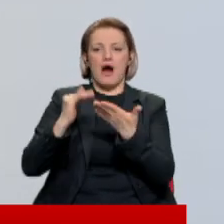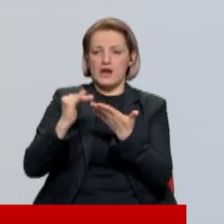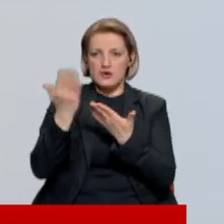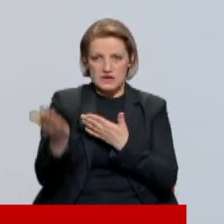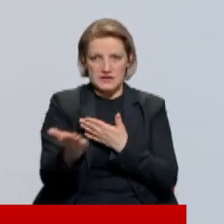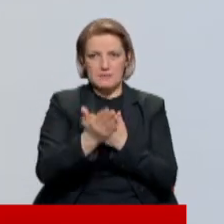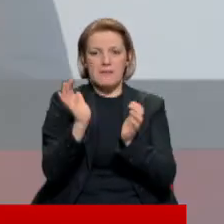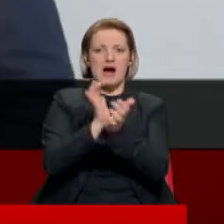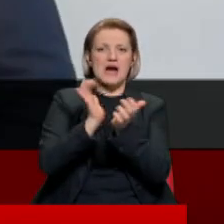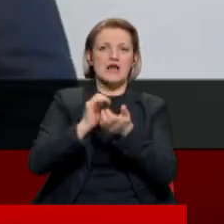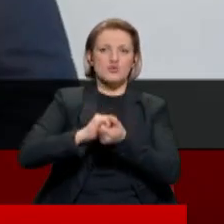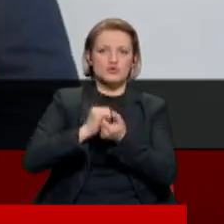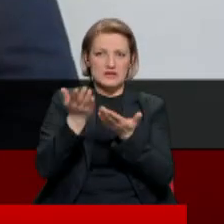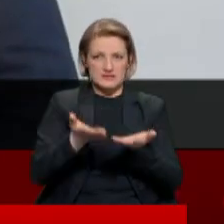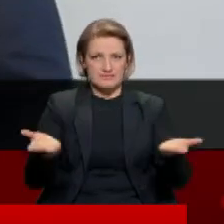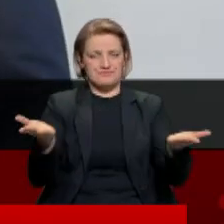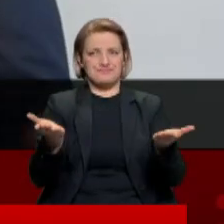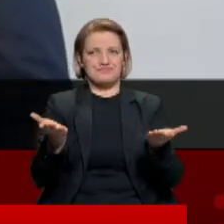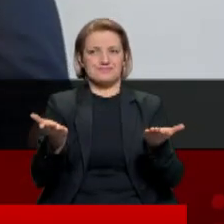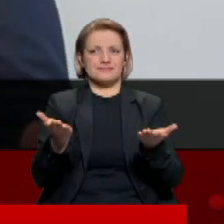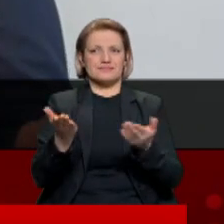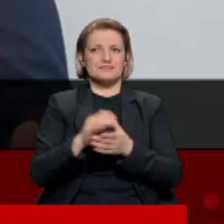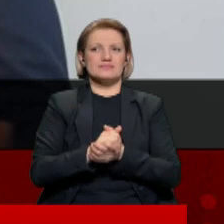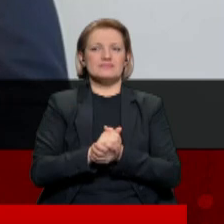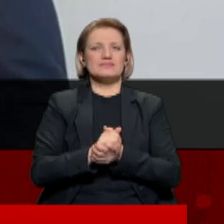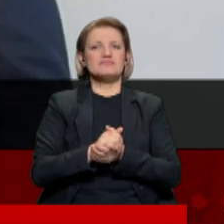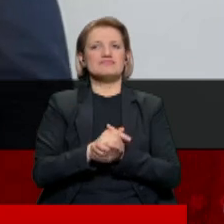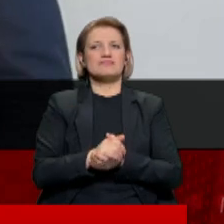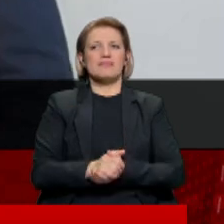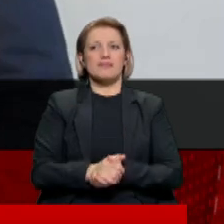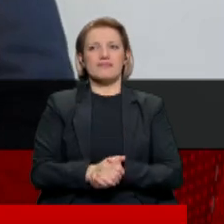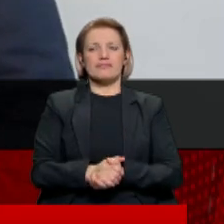meslektaşlarım, aile dostlarım, gezi arkadaşlarım, yani